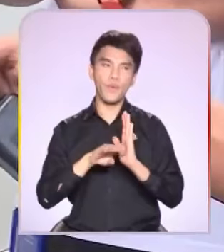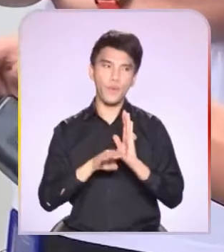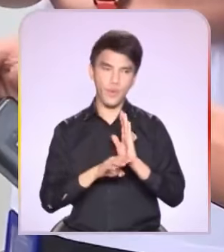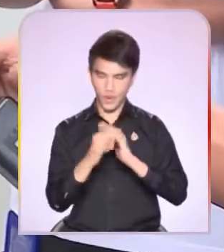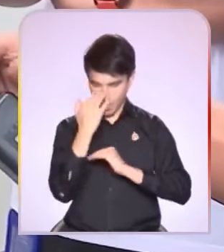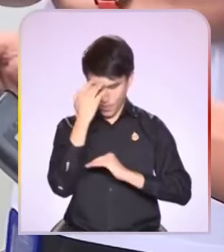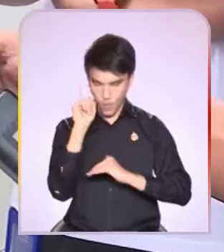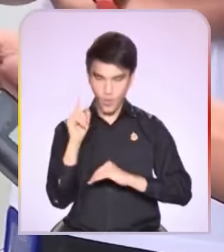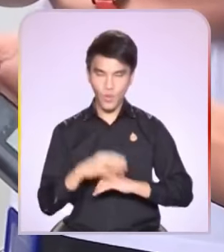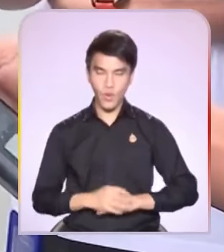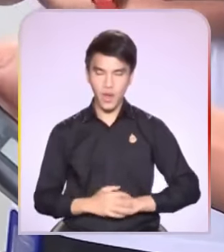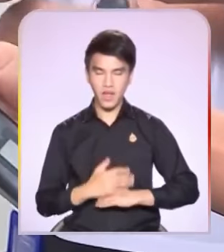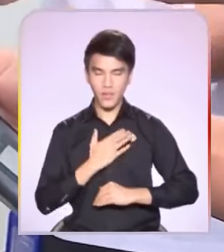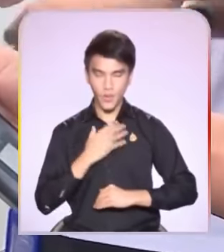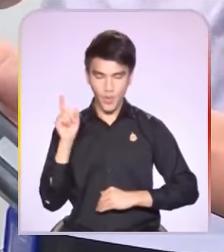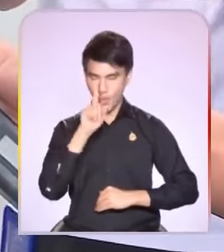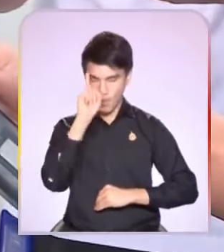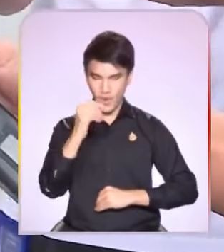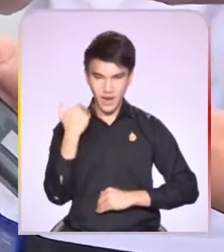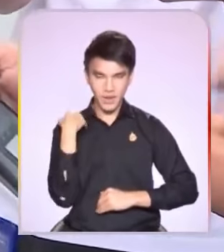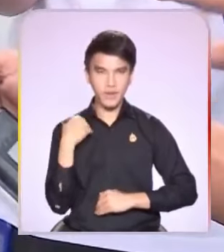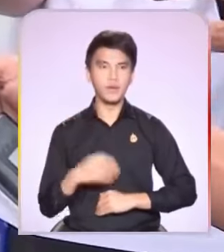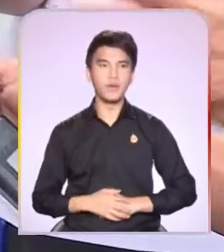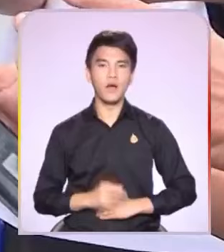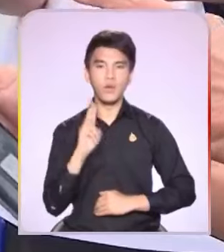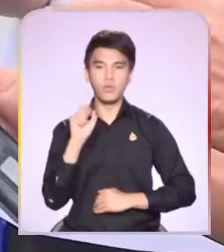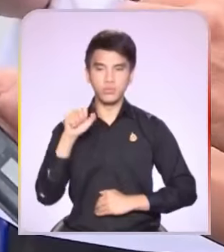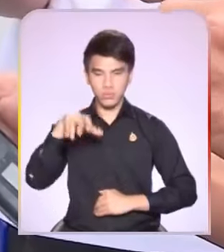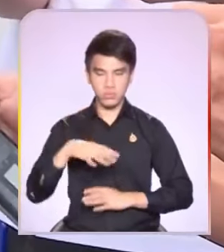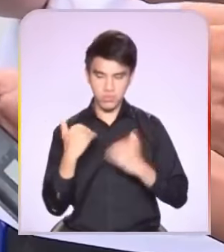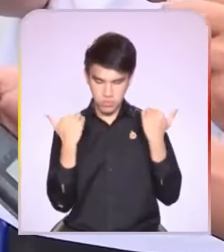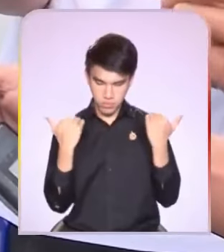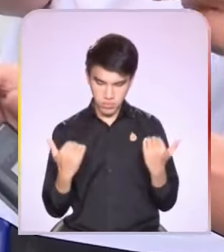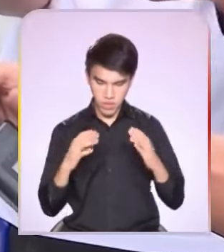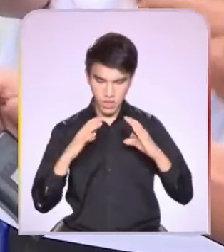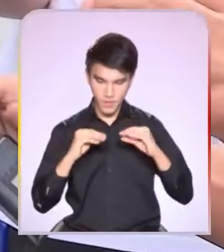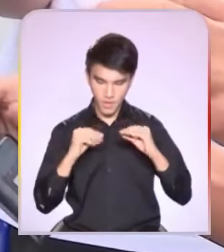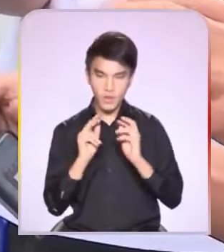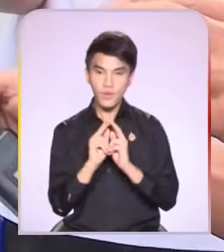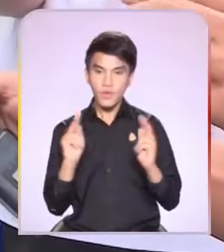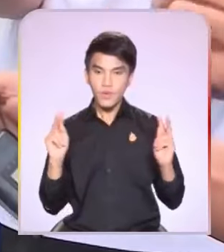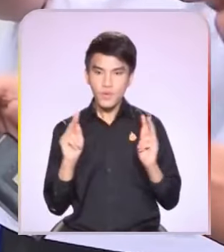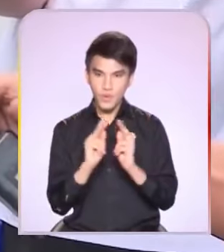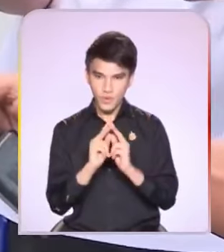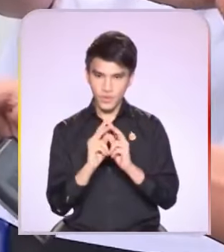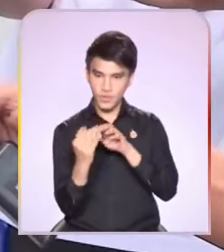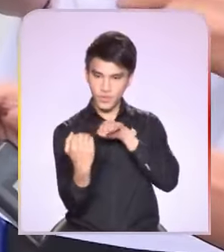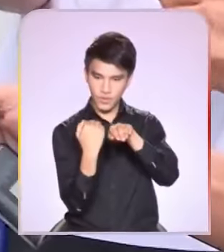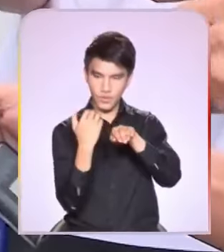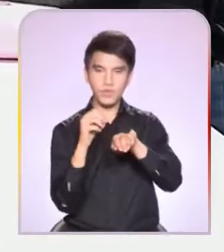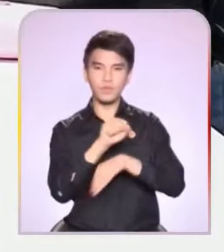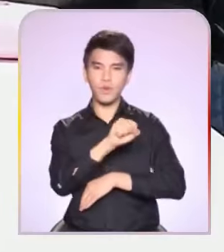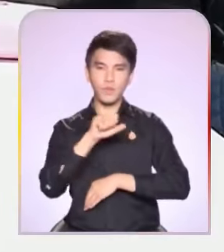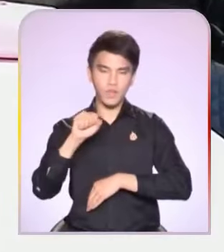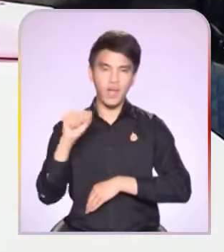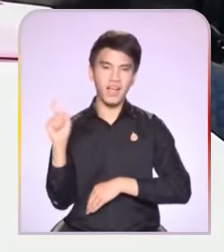พราะผมยังมีข้อที่สงสัยสักถามเขาอยู ่ส่วนที่รัฐสภาวันนี้นะคะมีการประชุมของคณะกรรมการการคมนาคมสภาผู้แทน